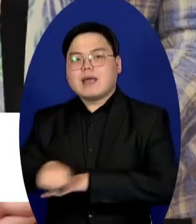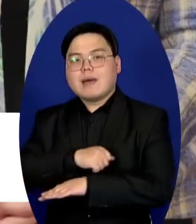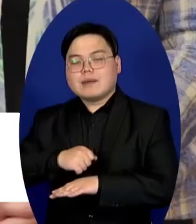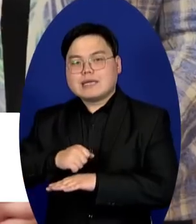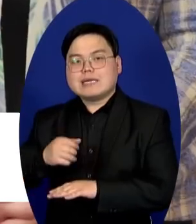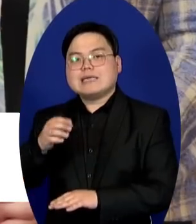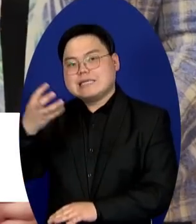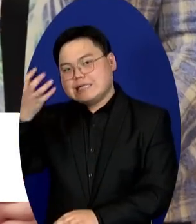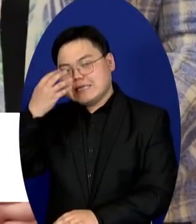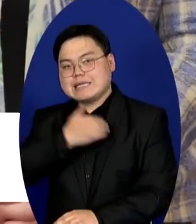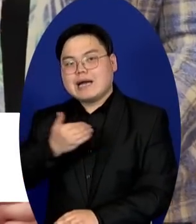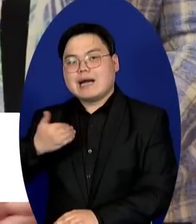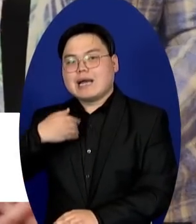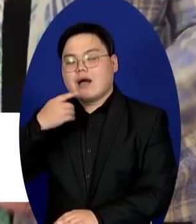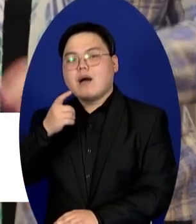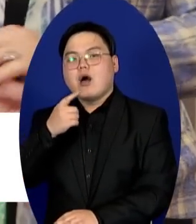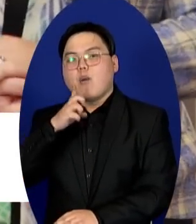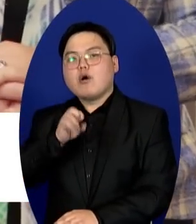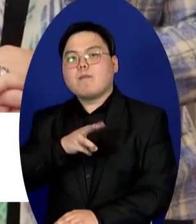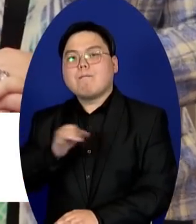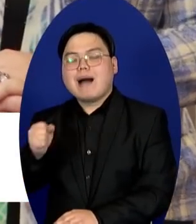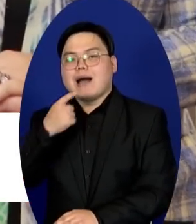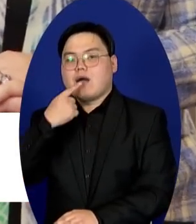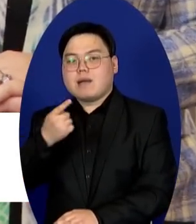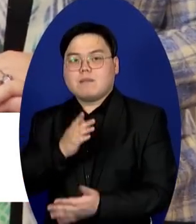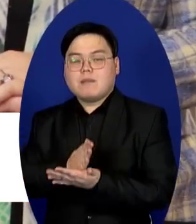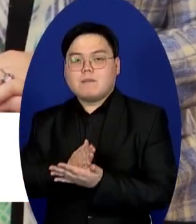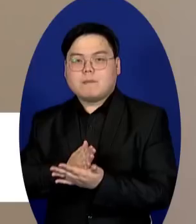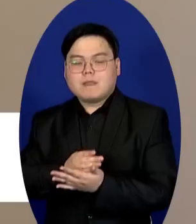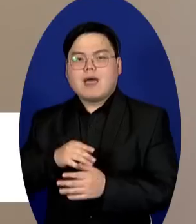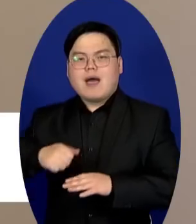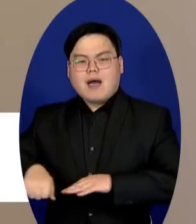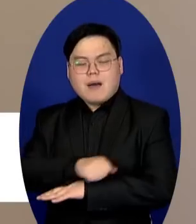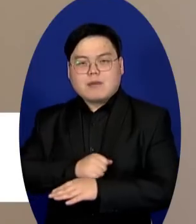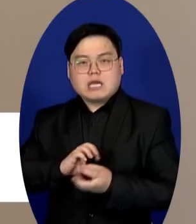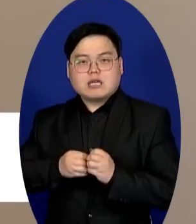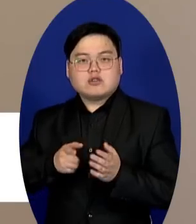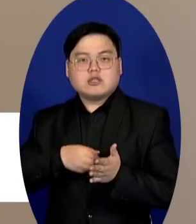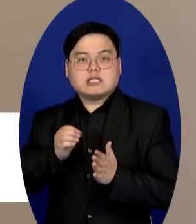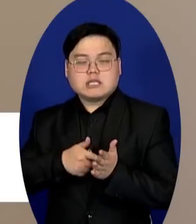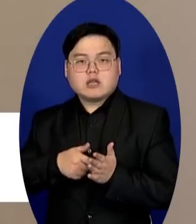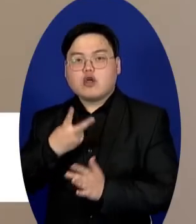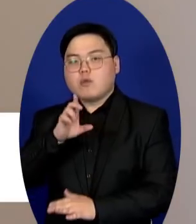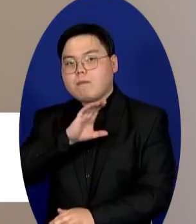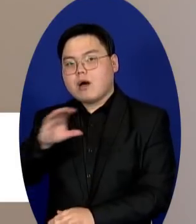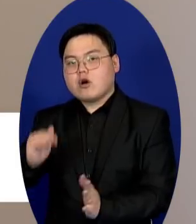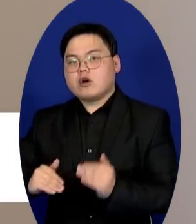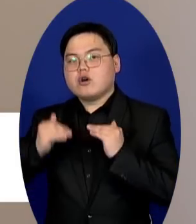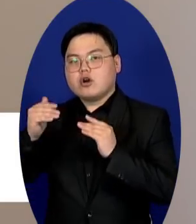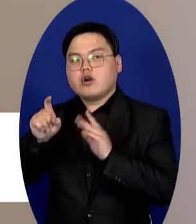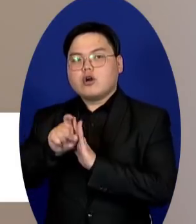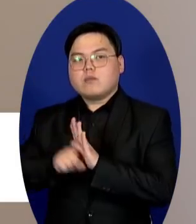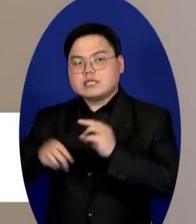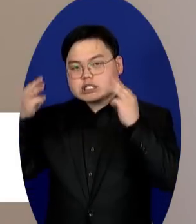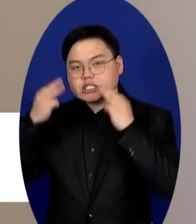чадлаа. Сургалтын үр дүнд оролцогчид мэдлэг туршлагаа орон нутгаар хэрэгжүүлэх нь чухал. Нэгдсэн үндэсний байгууллагын хөгжлийн хөтөлбөрийн